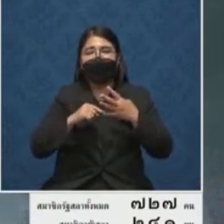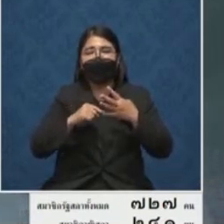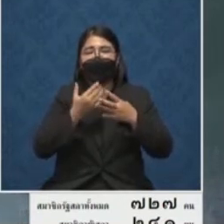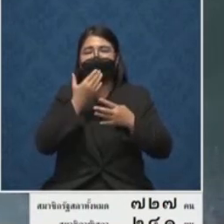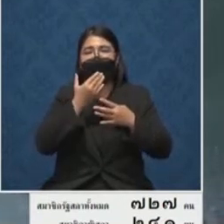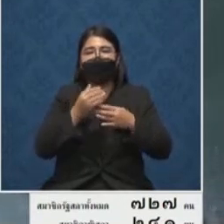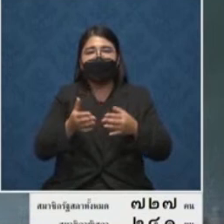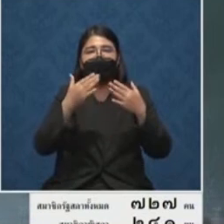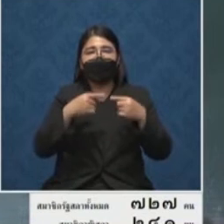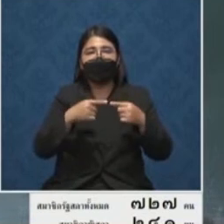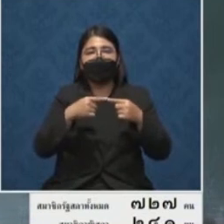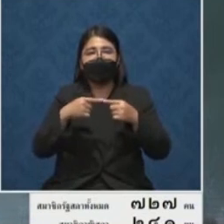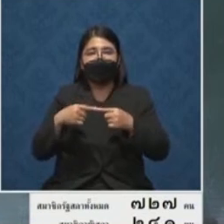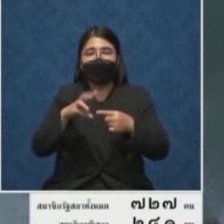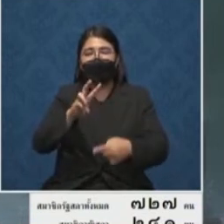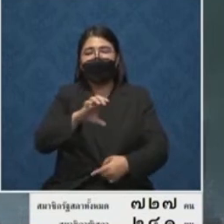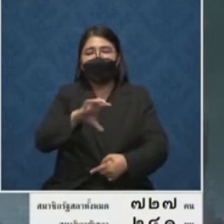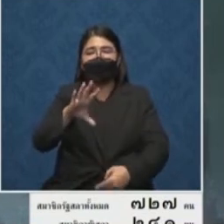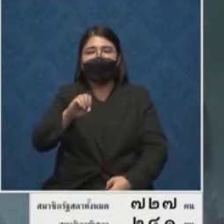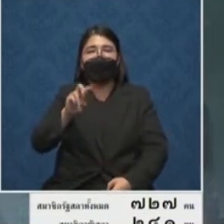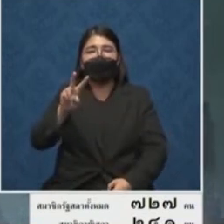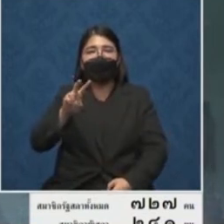ไม่รับหลักการ4งดออกเสียง